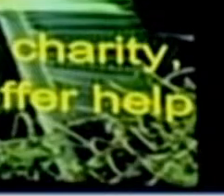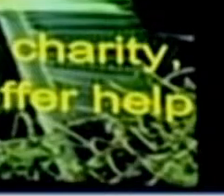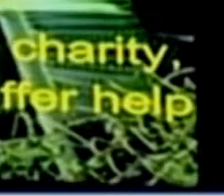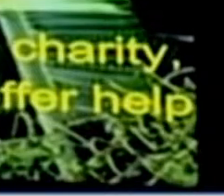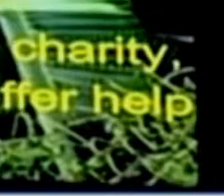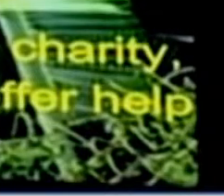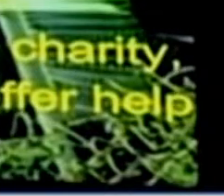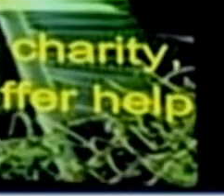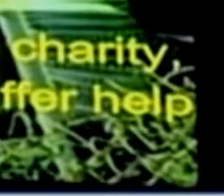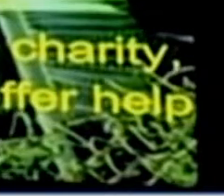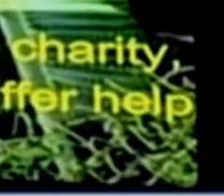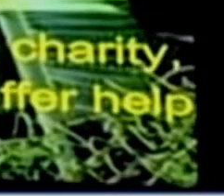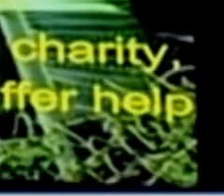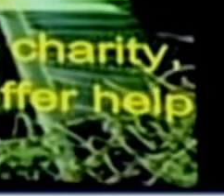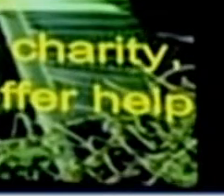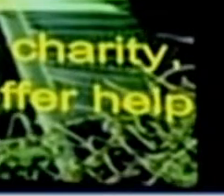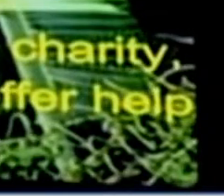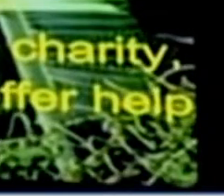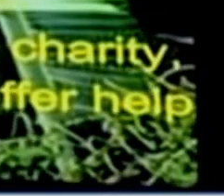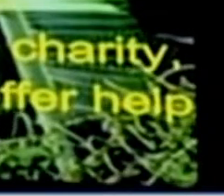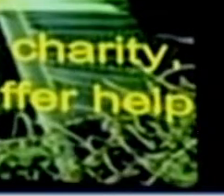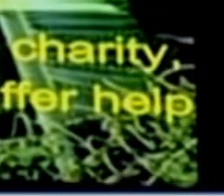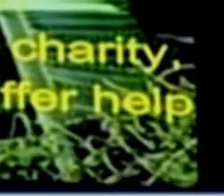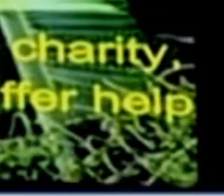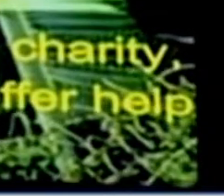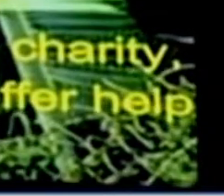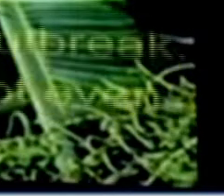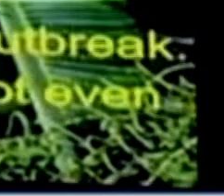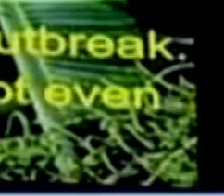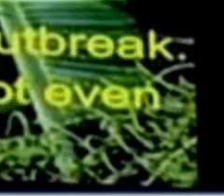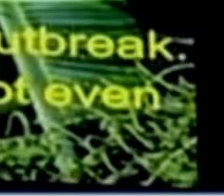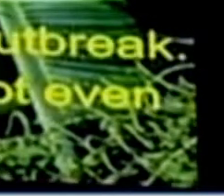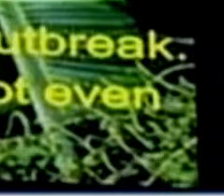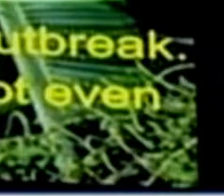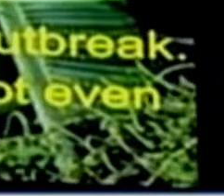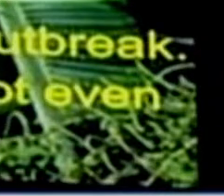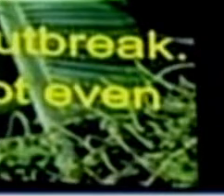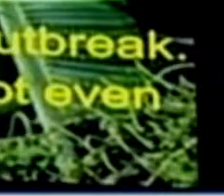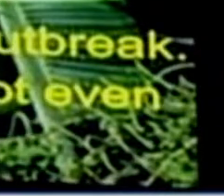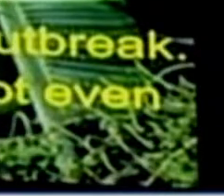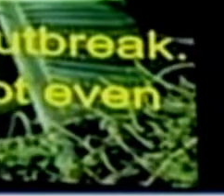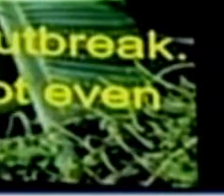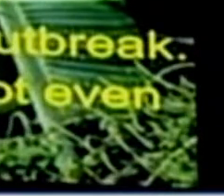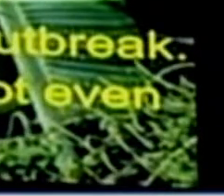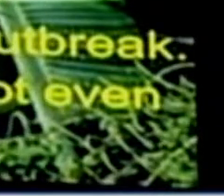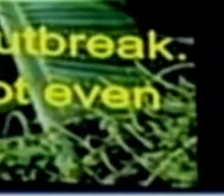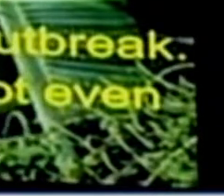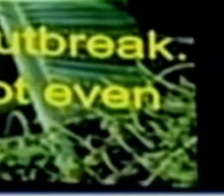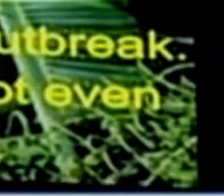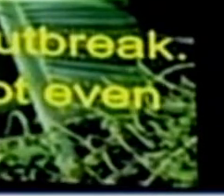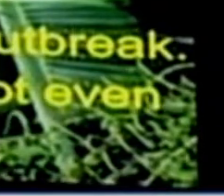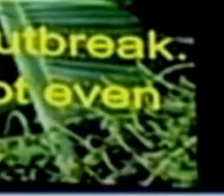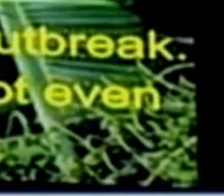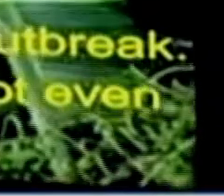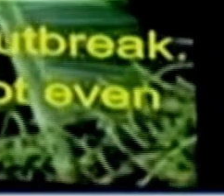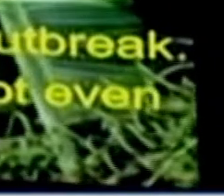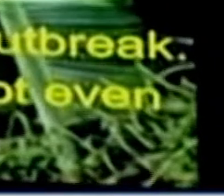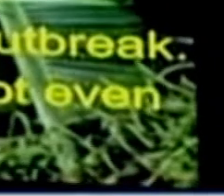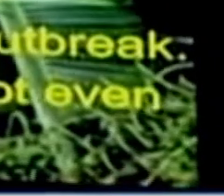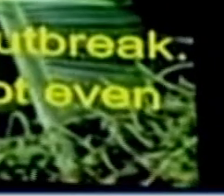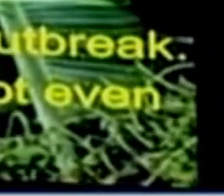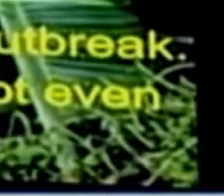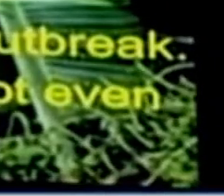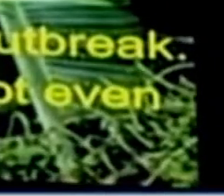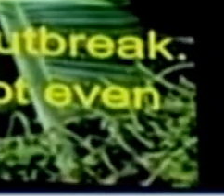county agachoka akorirwa igutethia antu bara na ng'ombe igakua ng'ombe ikwite ng'ombe 20 na